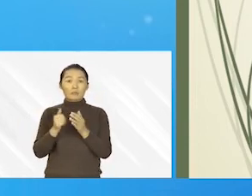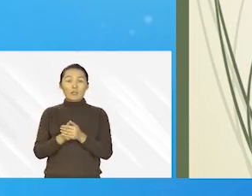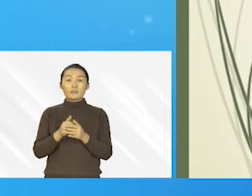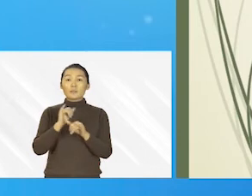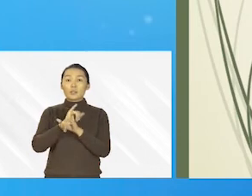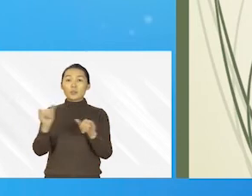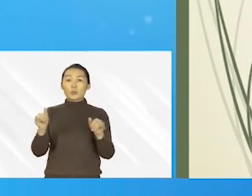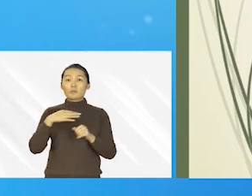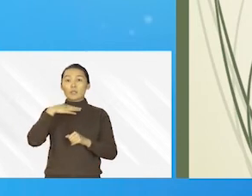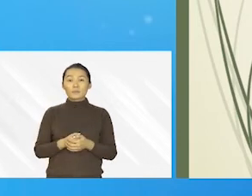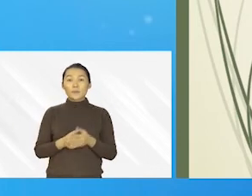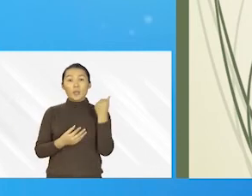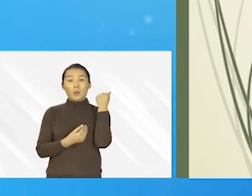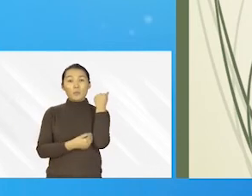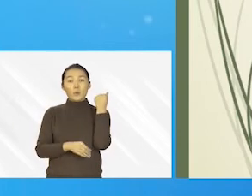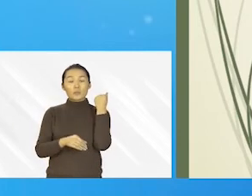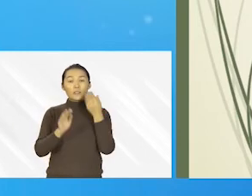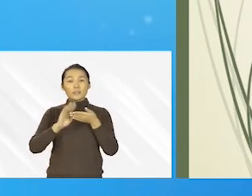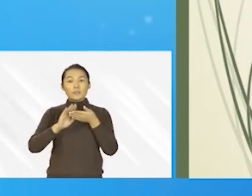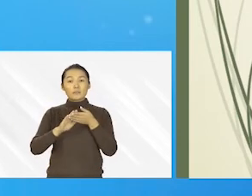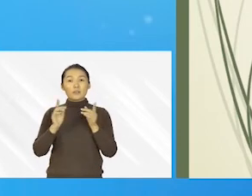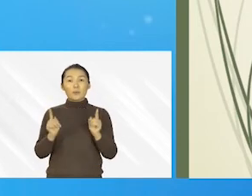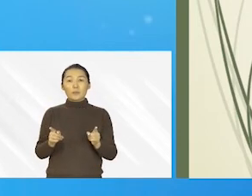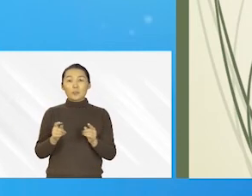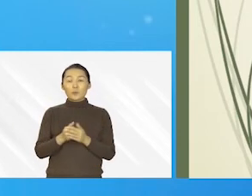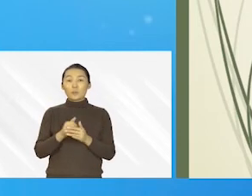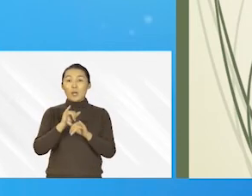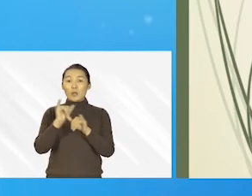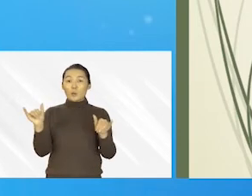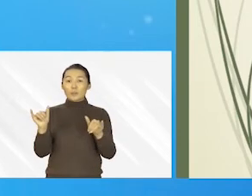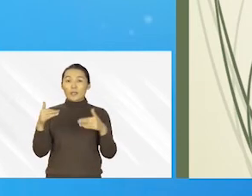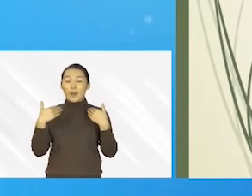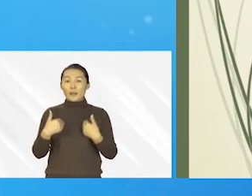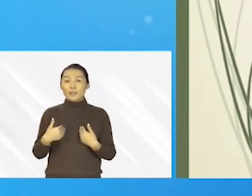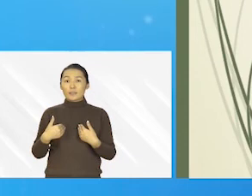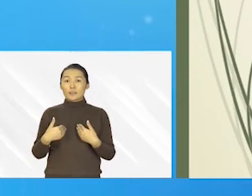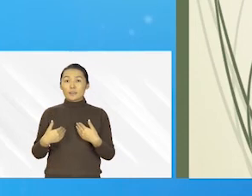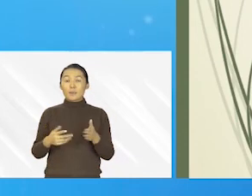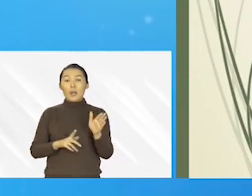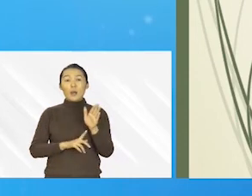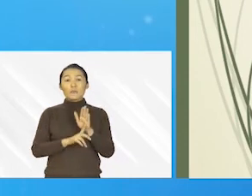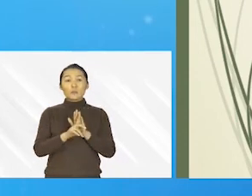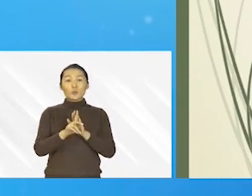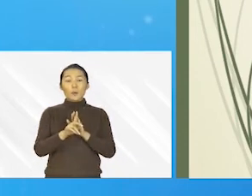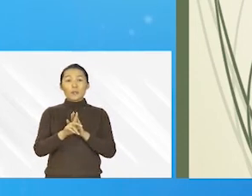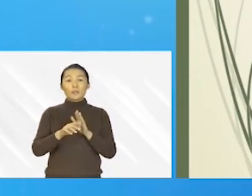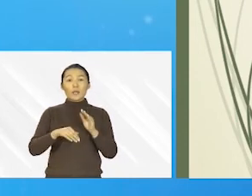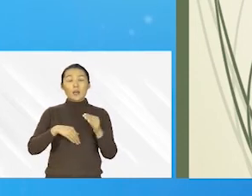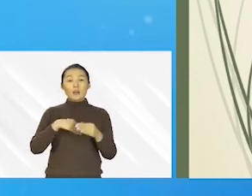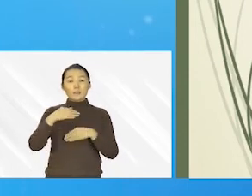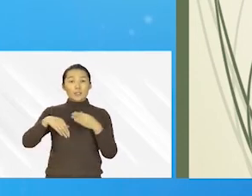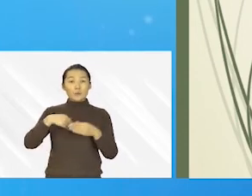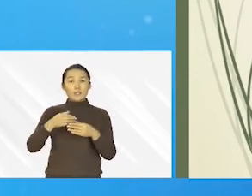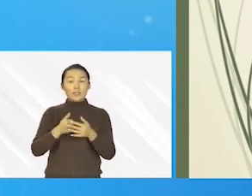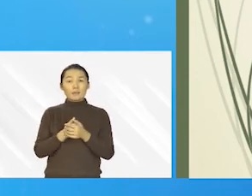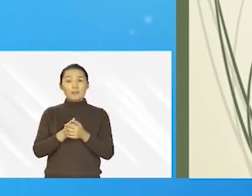рост прекращается. После интенсивного периода роста организм вступает в стадию зрелости, для которой